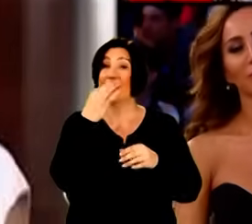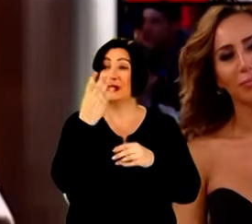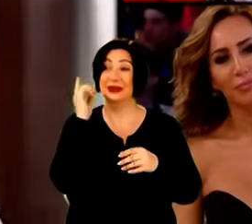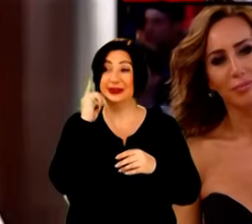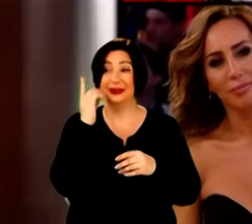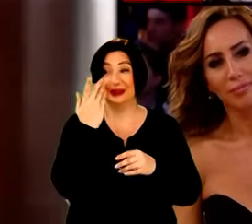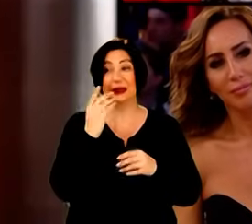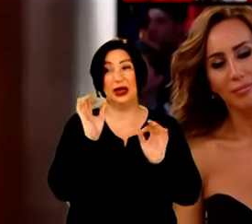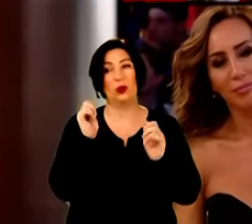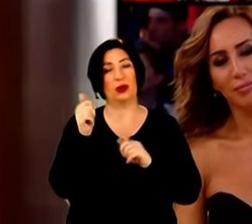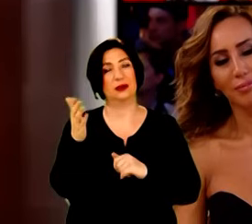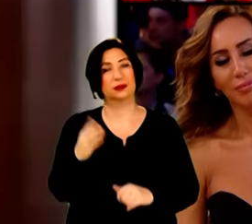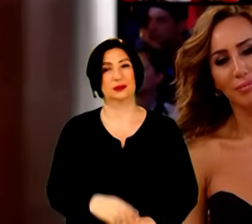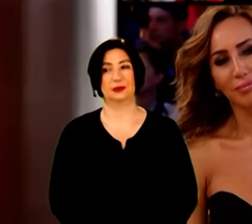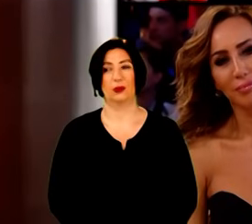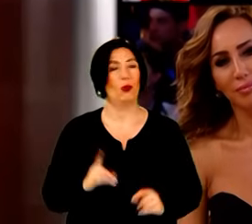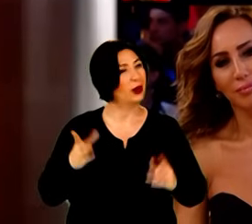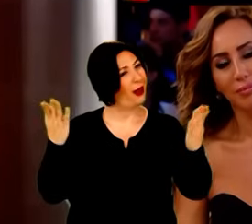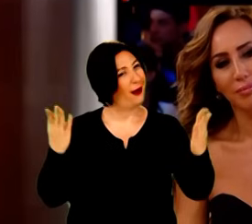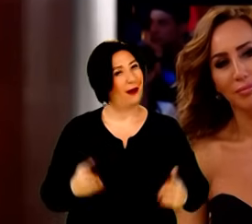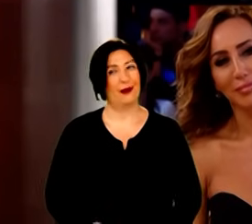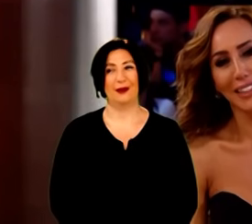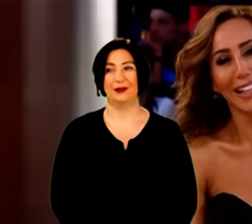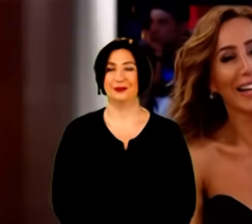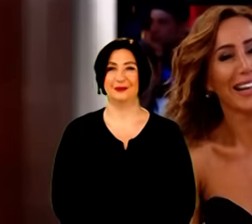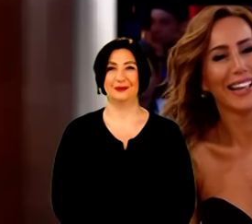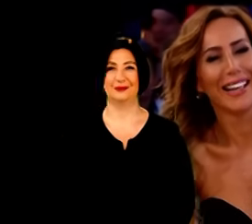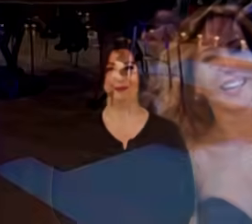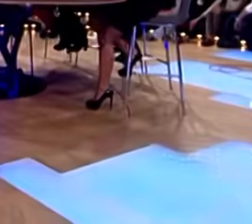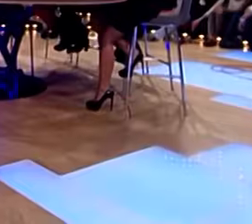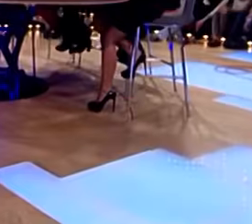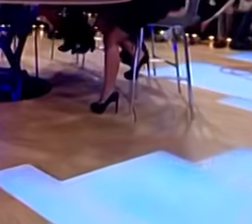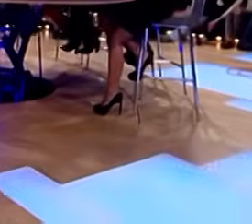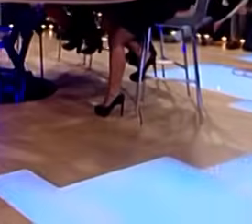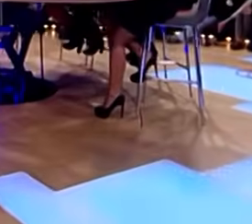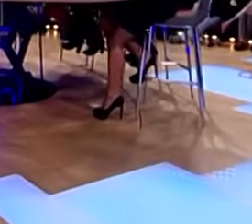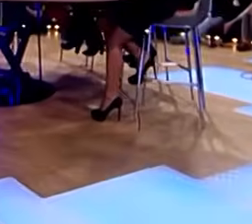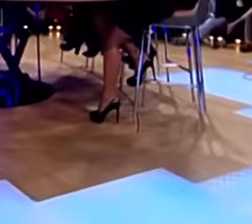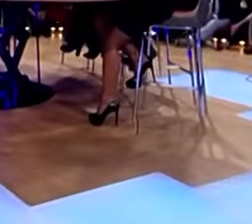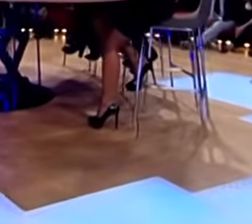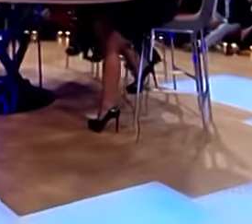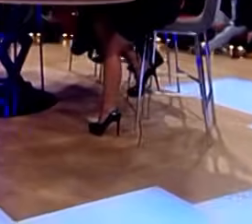İyi günler. Bu ne ya? Dur!